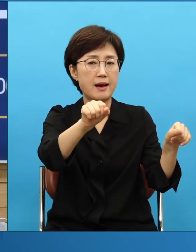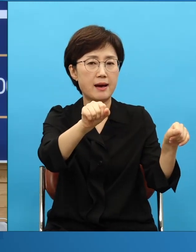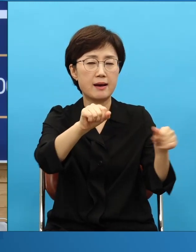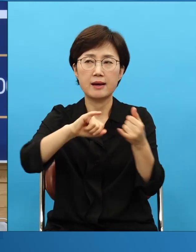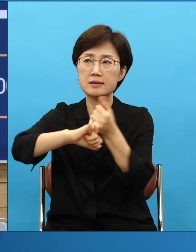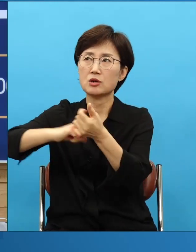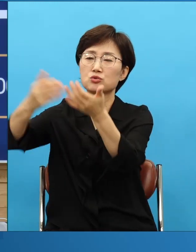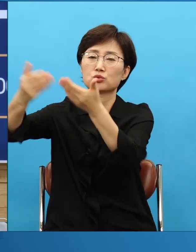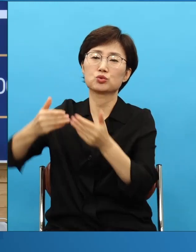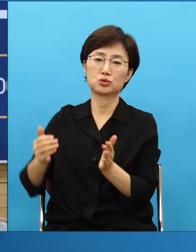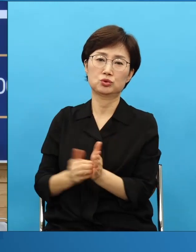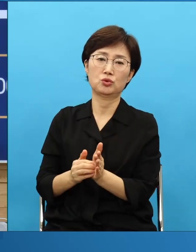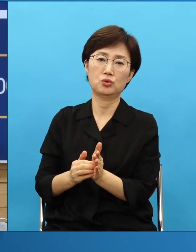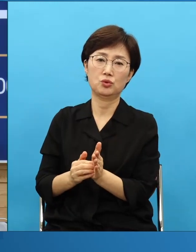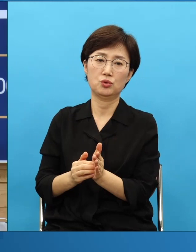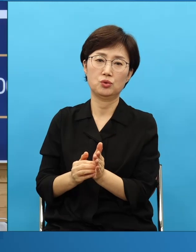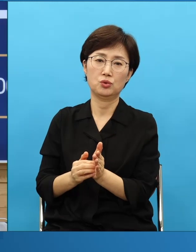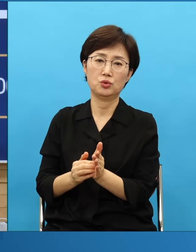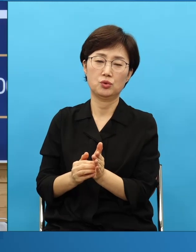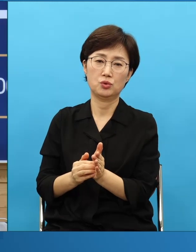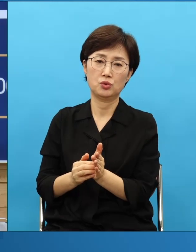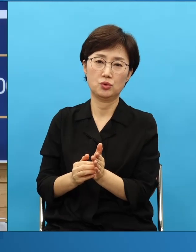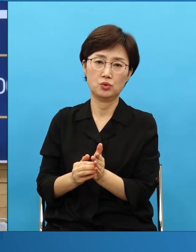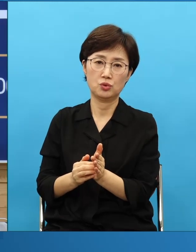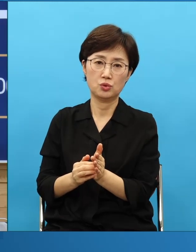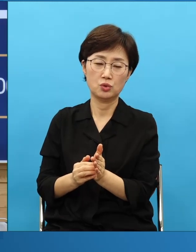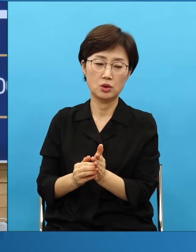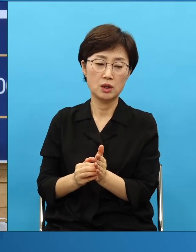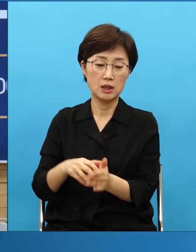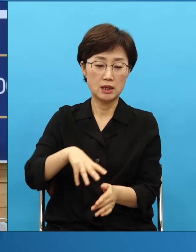serpent. This is the fulfillment of this 그 word. 말을 쉽게 풀면